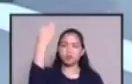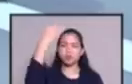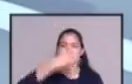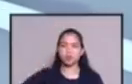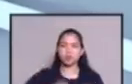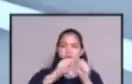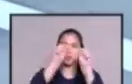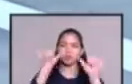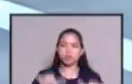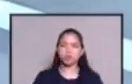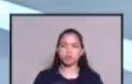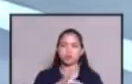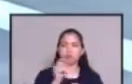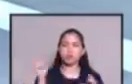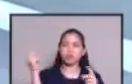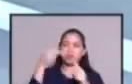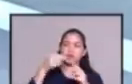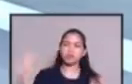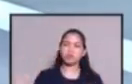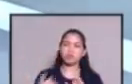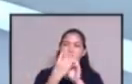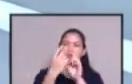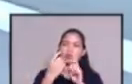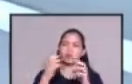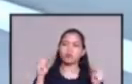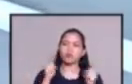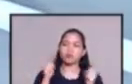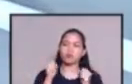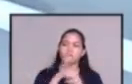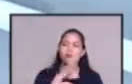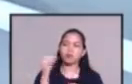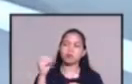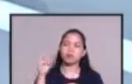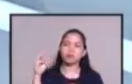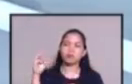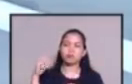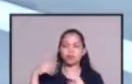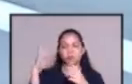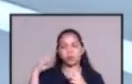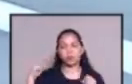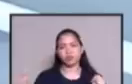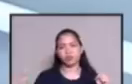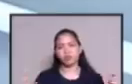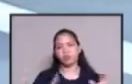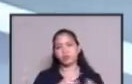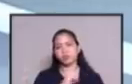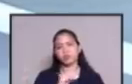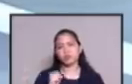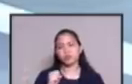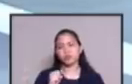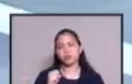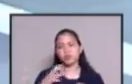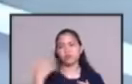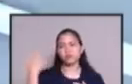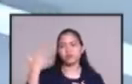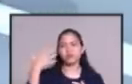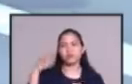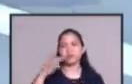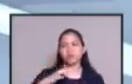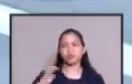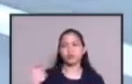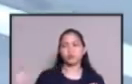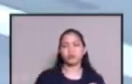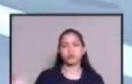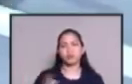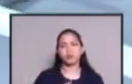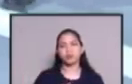frontal system o yung hangganan ng pagsasulubong ng malamig na hangin mula sa Hilagang, Silangan at maalinsangang hangin mula po sa